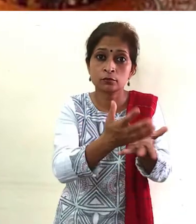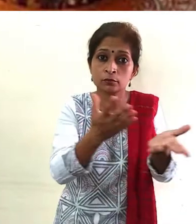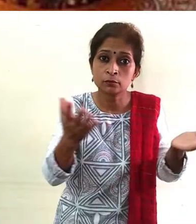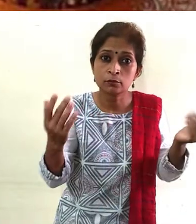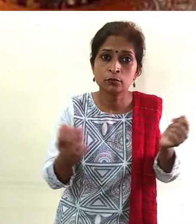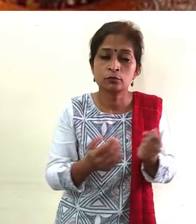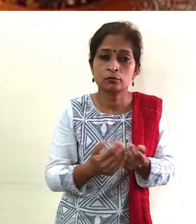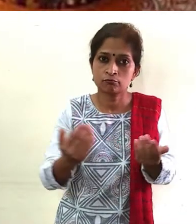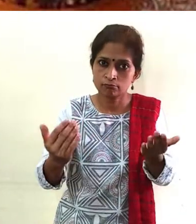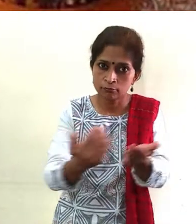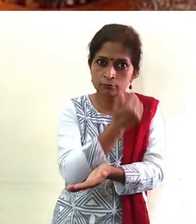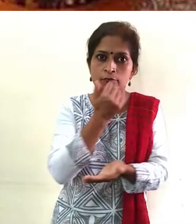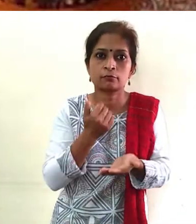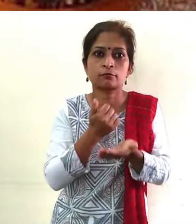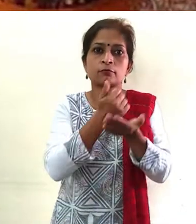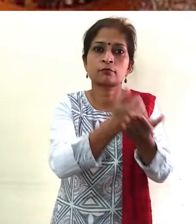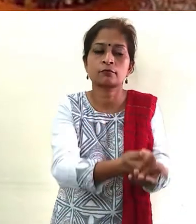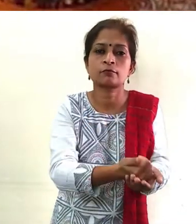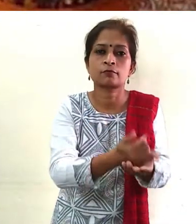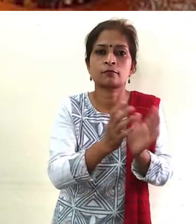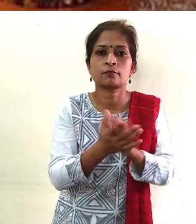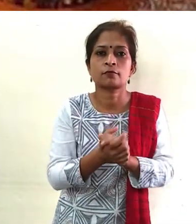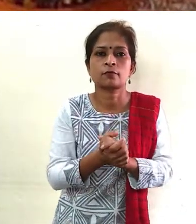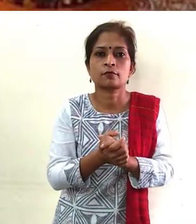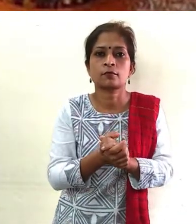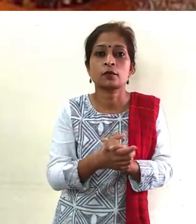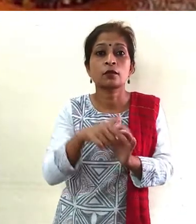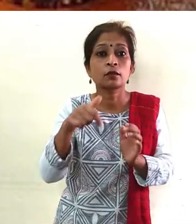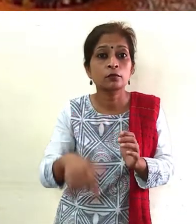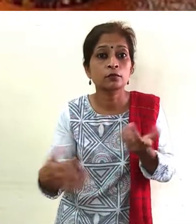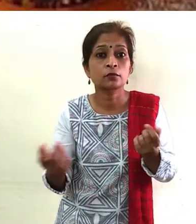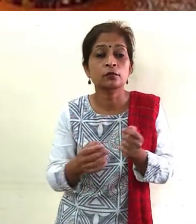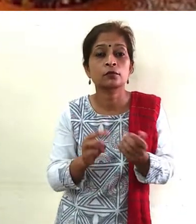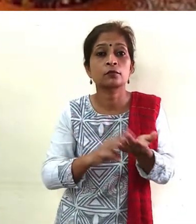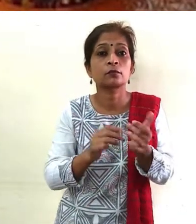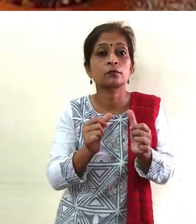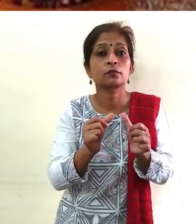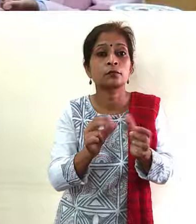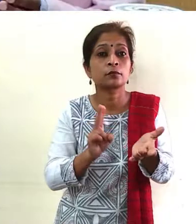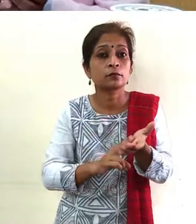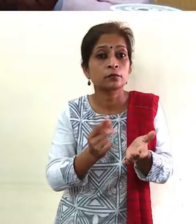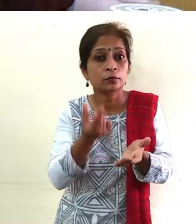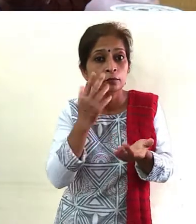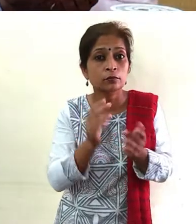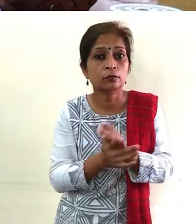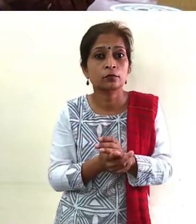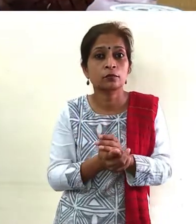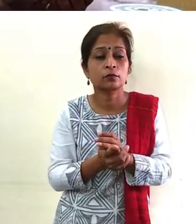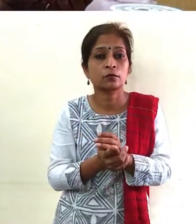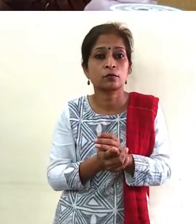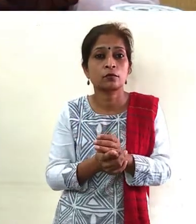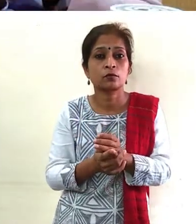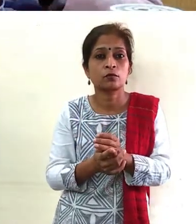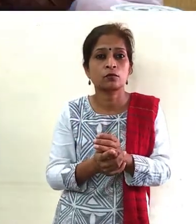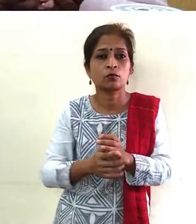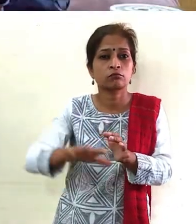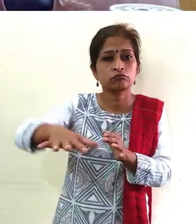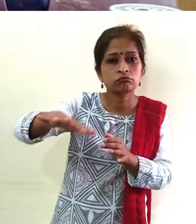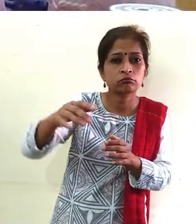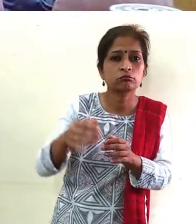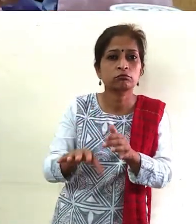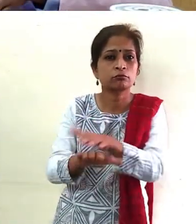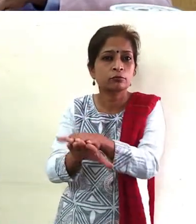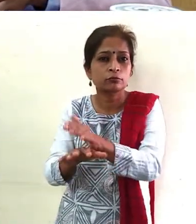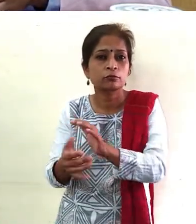थी उसके बीज बचा ले गए। तो धर्म रक्षति रक्षता, यानी कि मनु महाराज ने उस कमजोर को बचाया था और